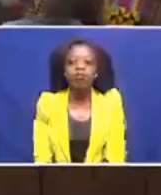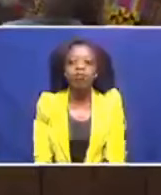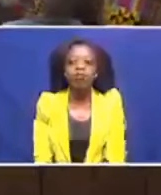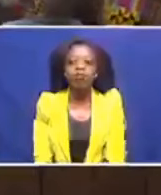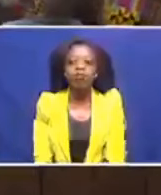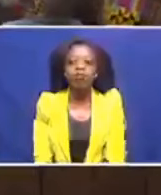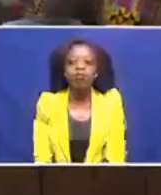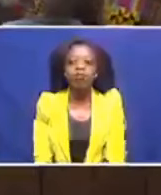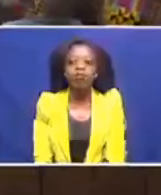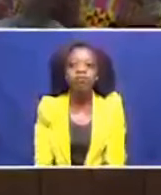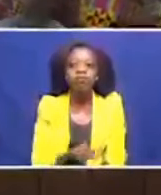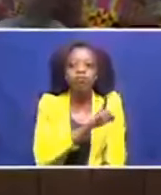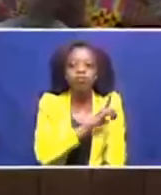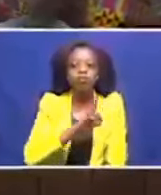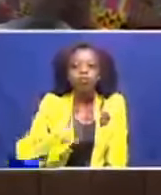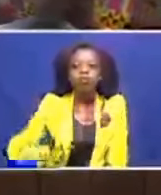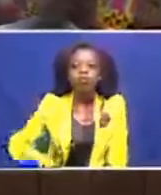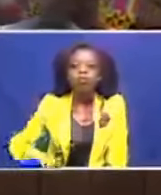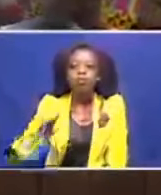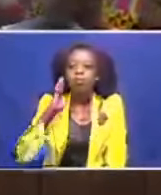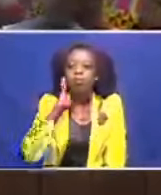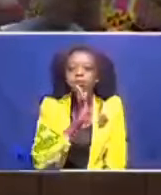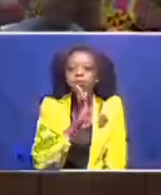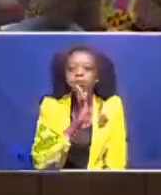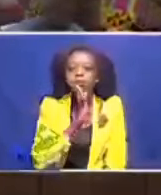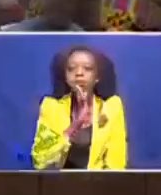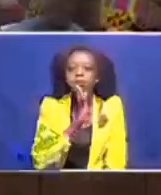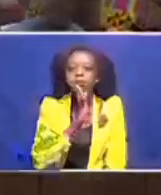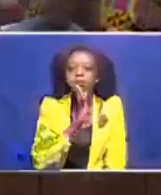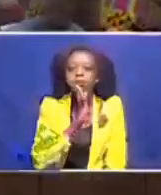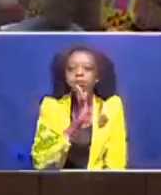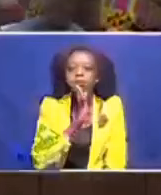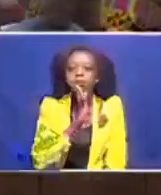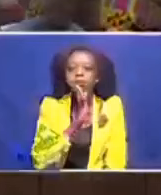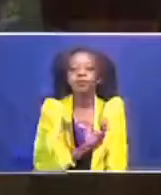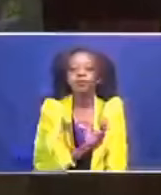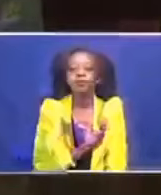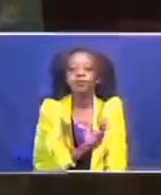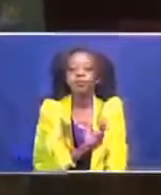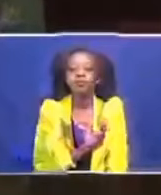Thank you.